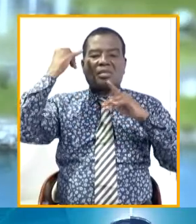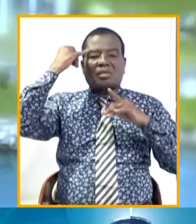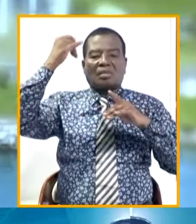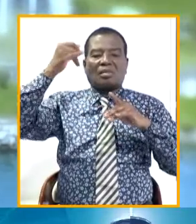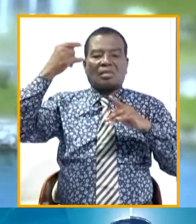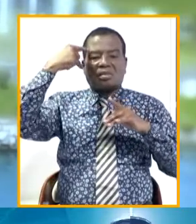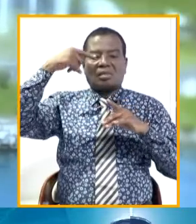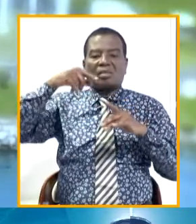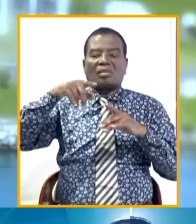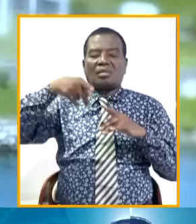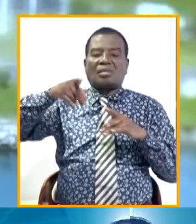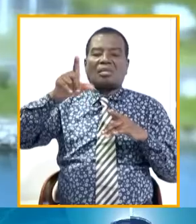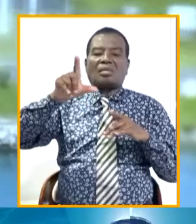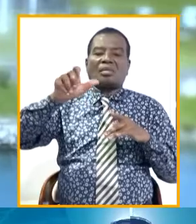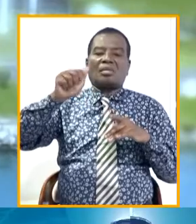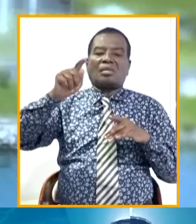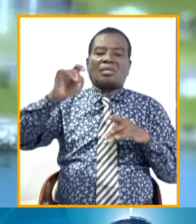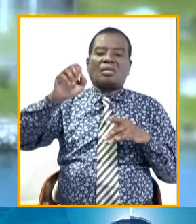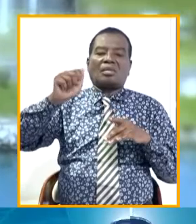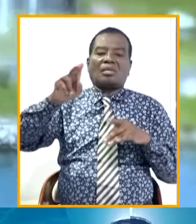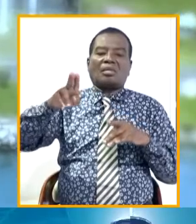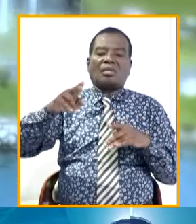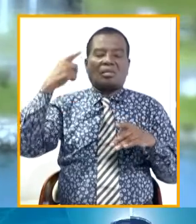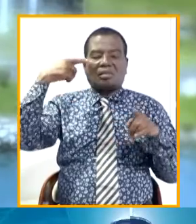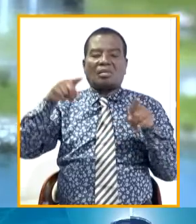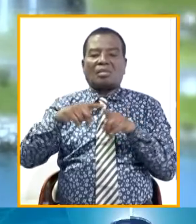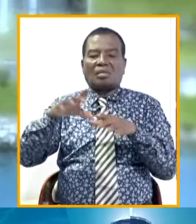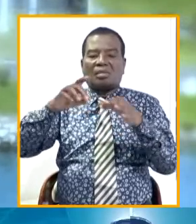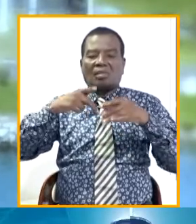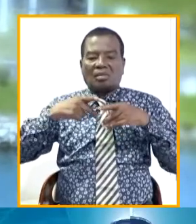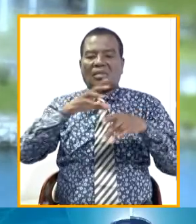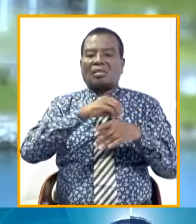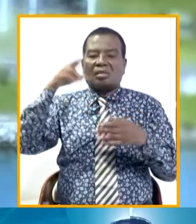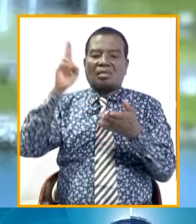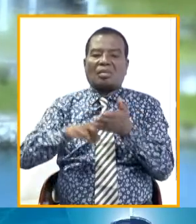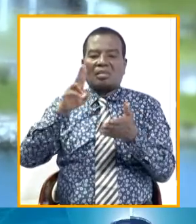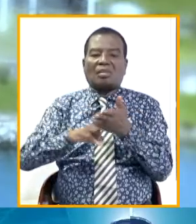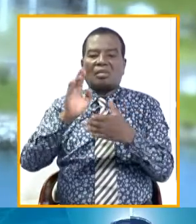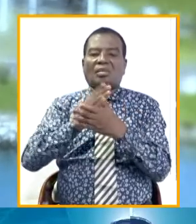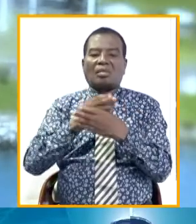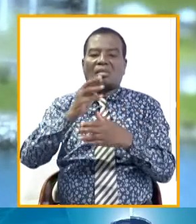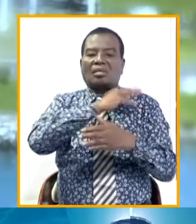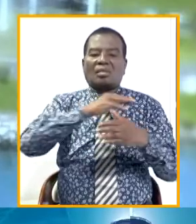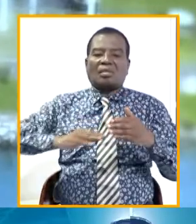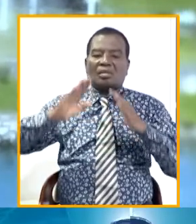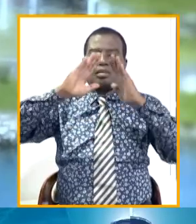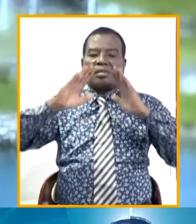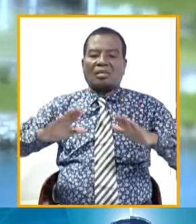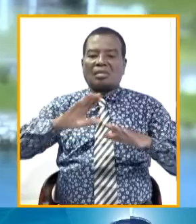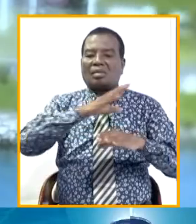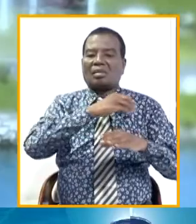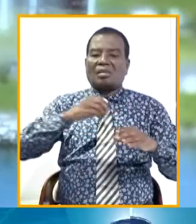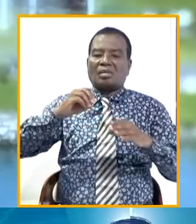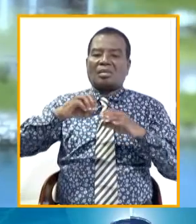pour la commune du Plateau. Un accord de partenariat à cet effet a été signé récemment entre la mairie et une